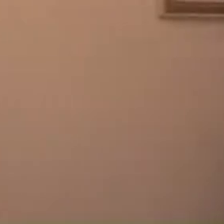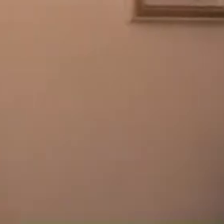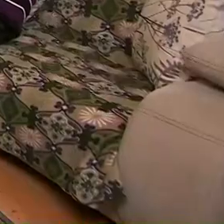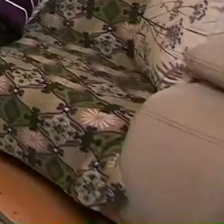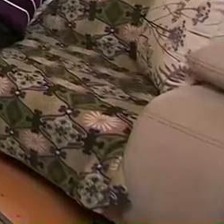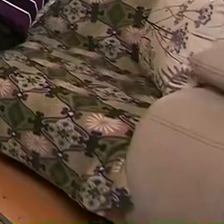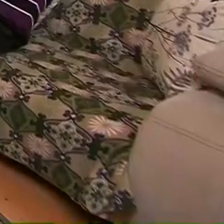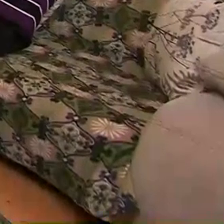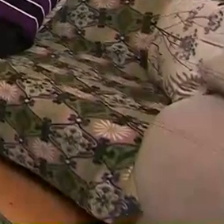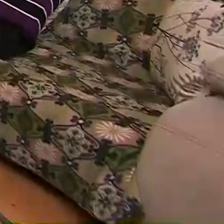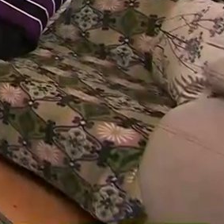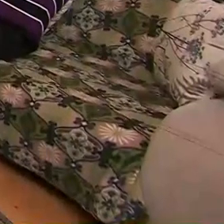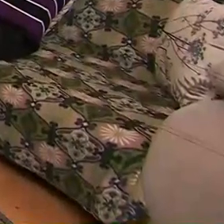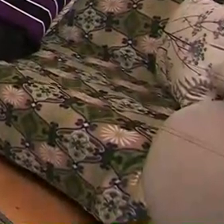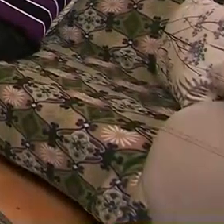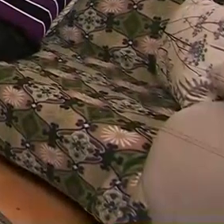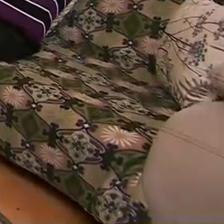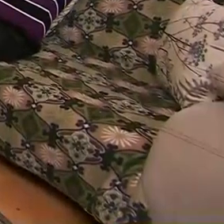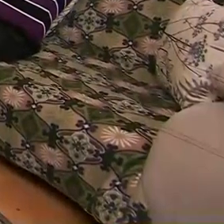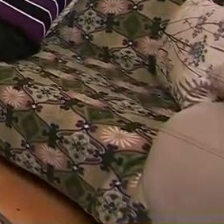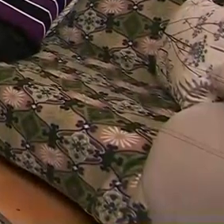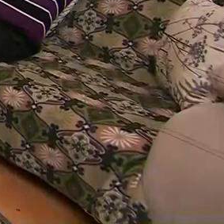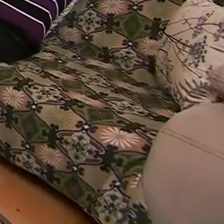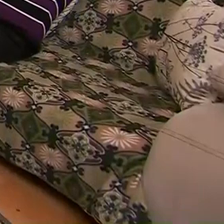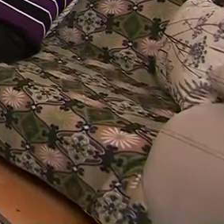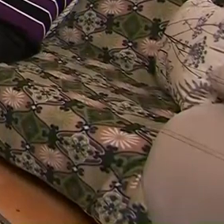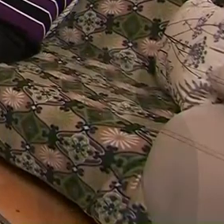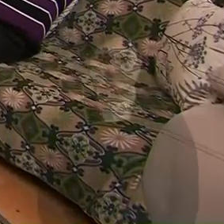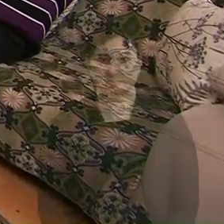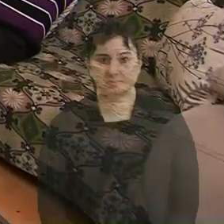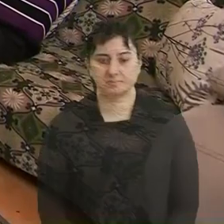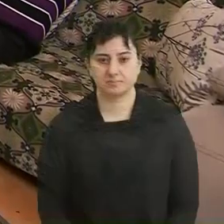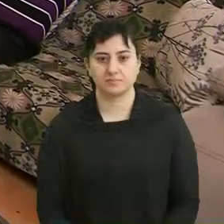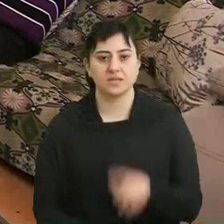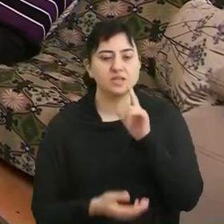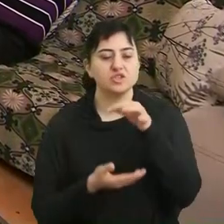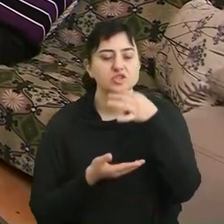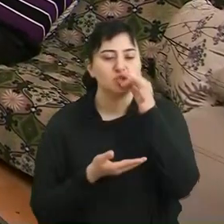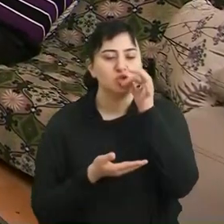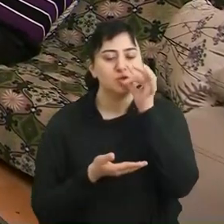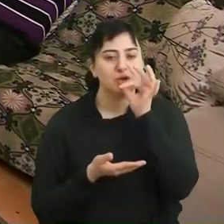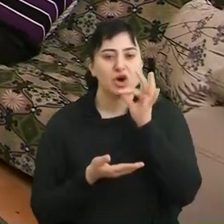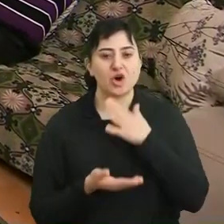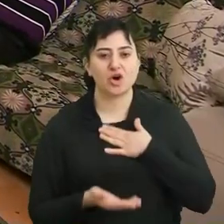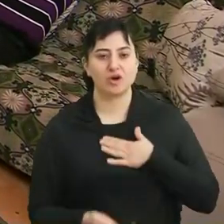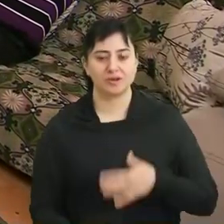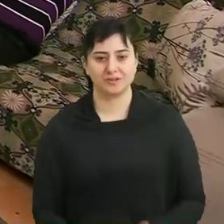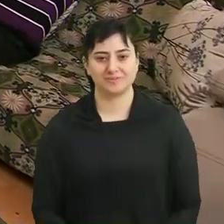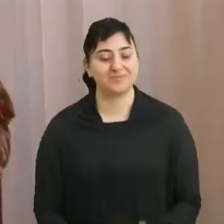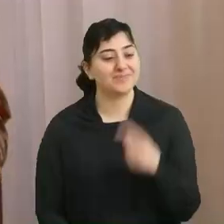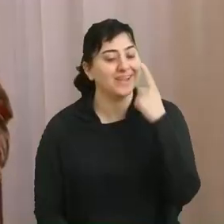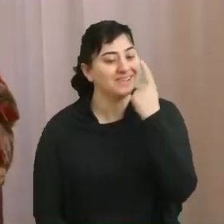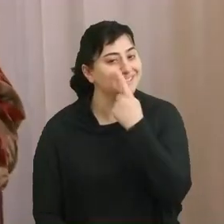üstünde 90'lardan kalma kırmızı çiçekli gömleği Şükrü'nün karşısına geçmiş, çayını höpürdetiyor. Dün